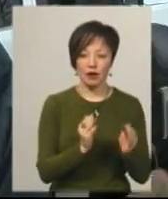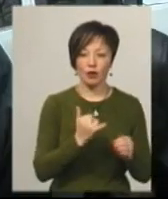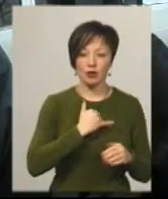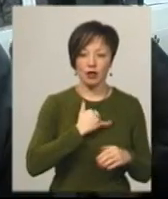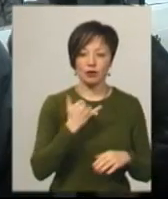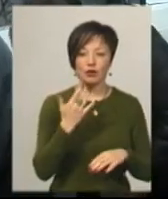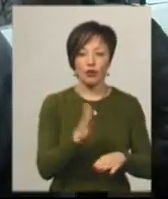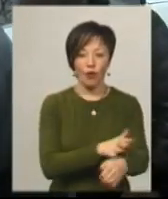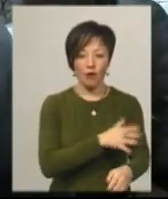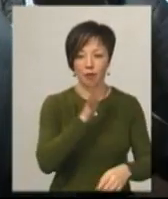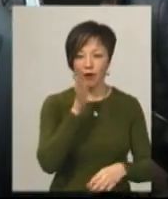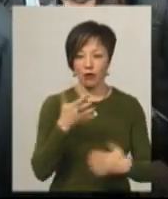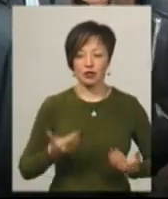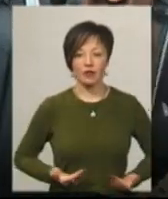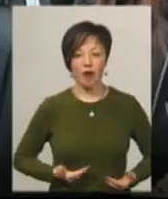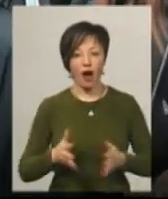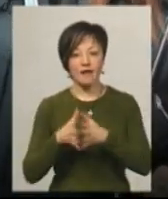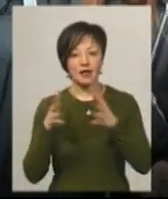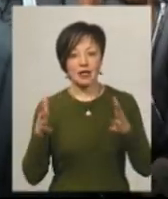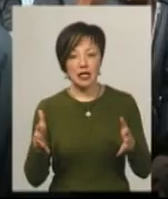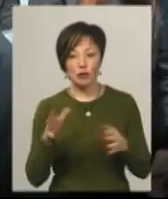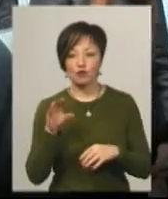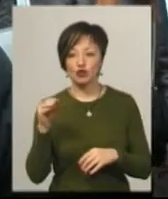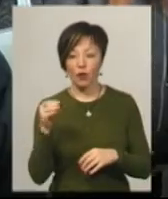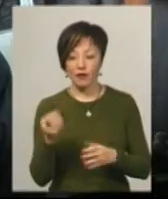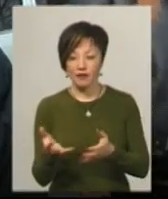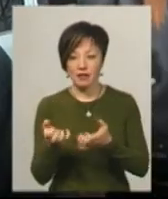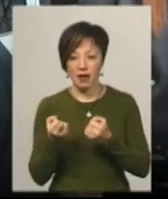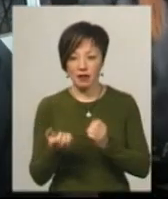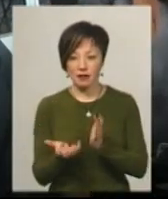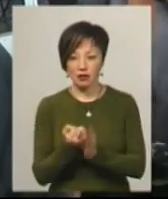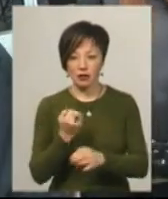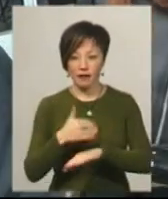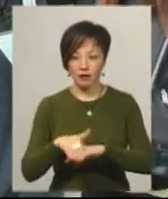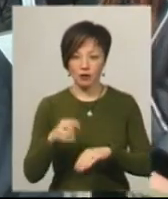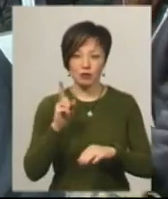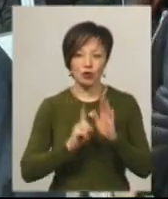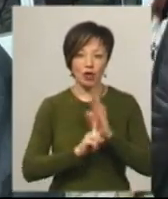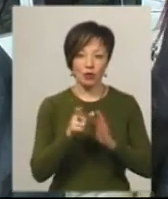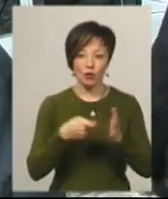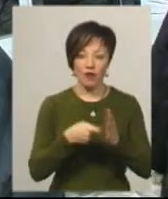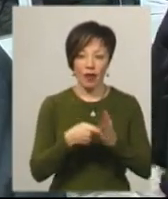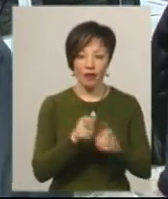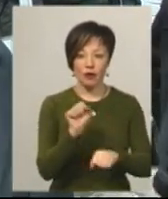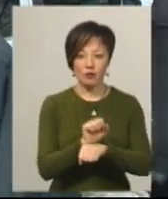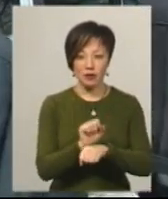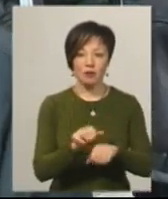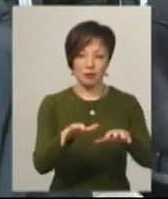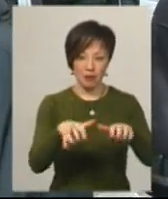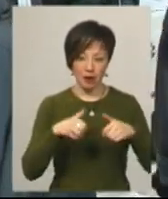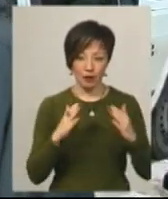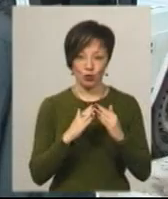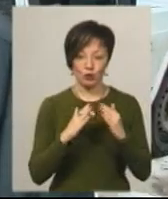Маленька у нас вже довго, десь 5 років живе, а великого ми тільки в жовтні взяли, з вулиці підібрали. Я спочатку його довго годувала на зупинці, а тоді